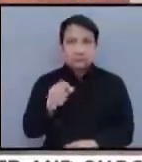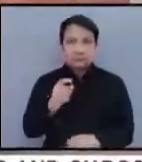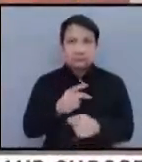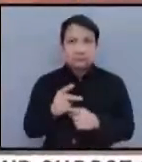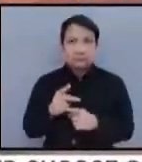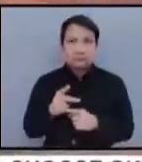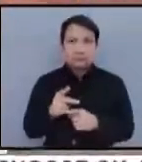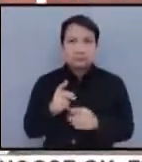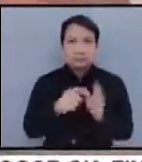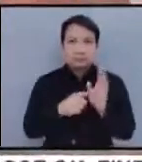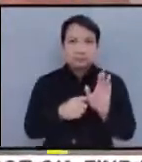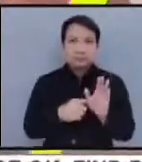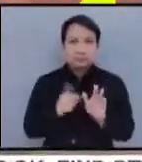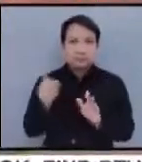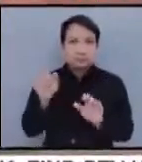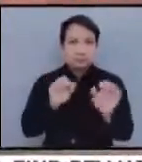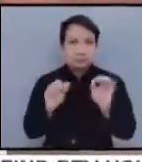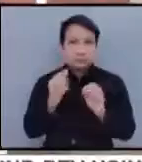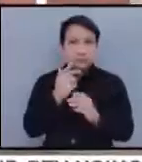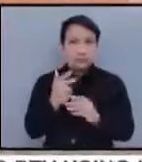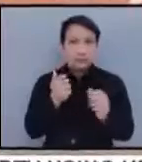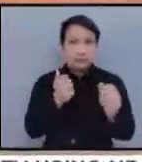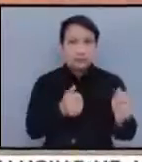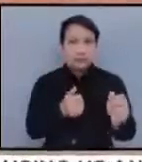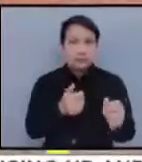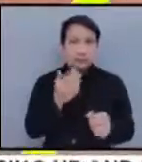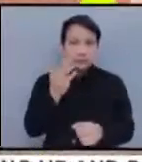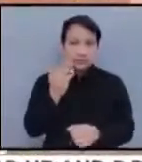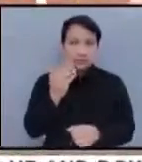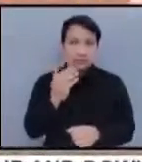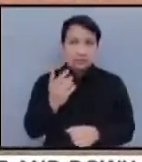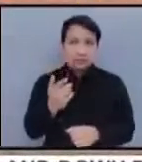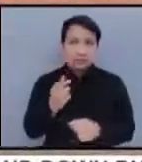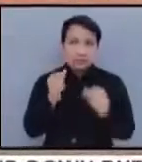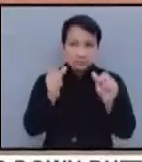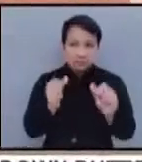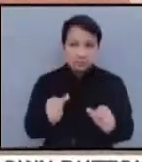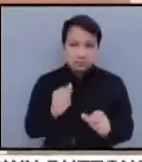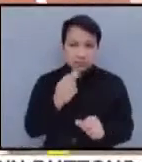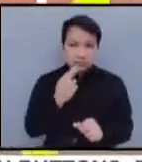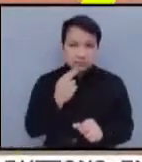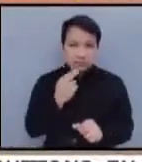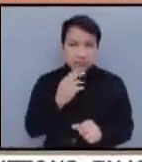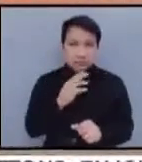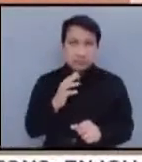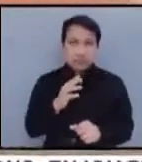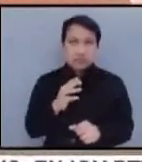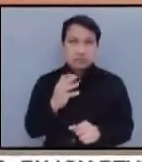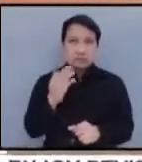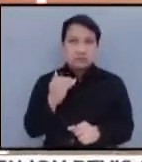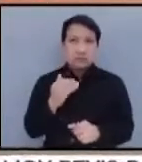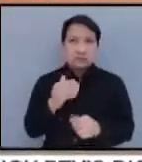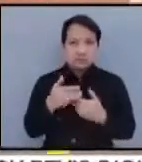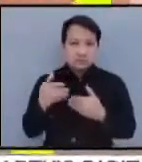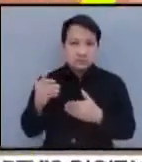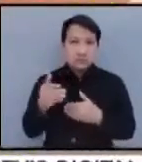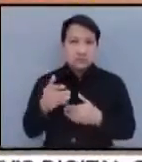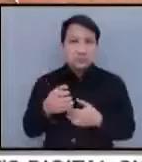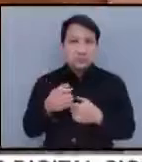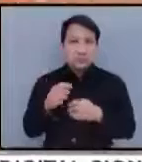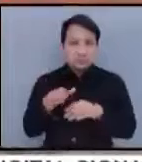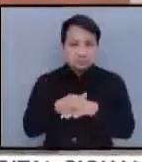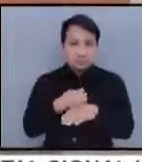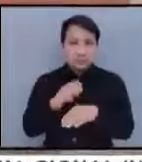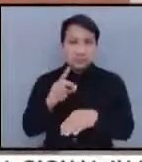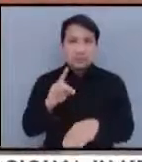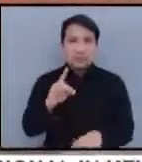Suzuki entertains his followers on TikTok through posting cute videos of how he is close to his pet dog named